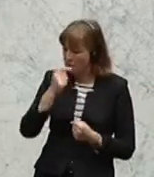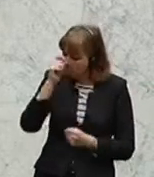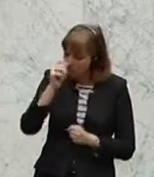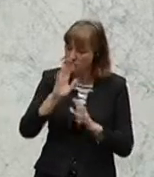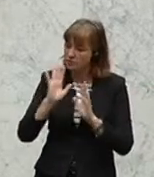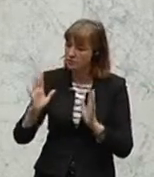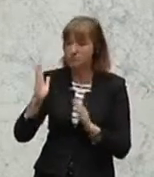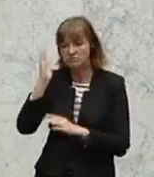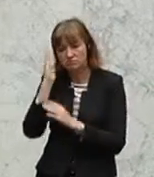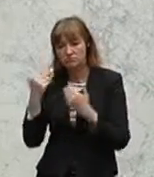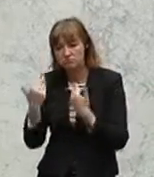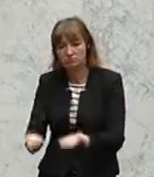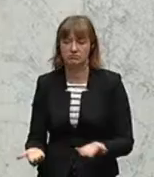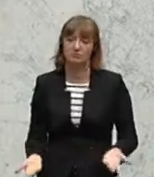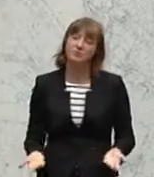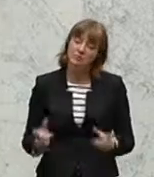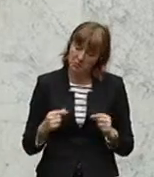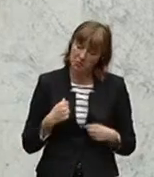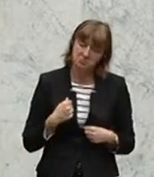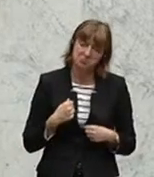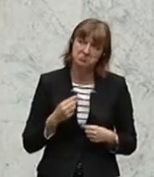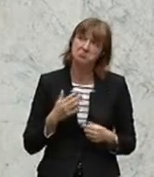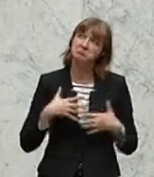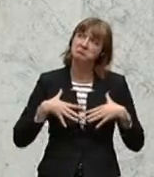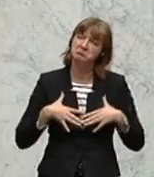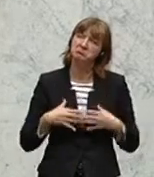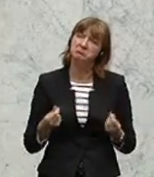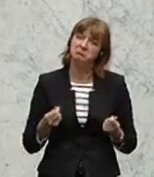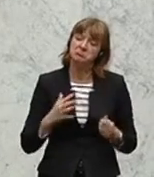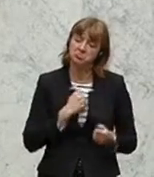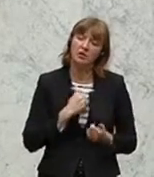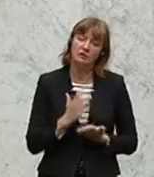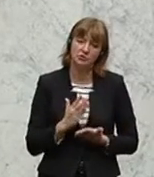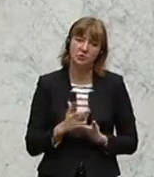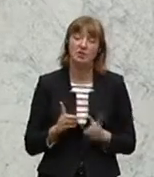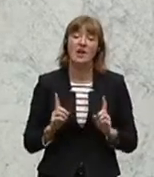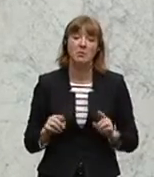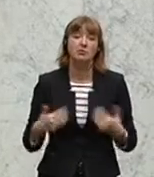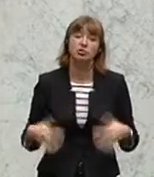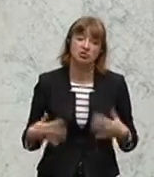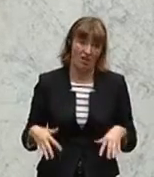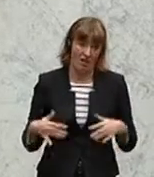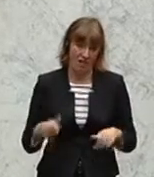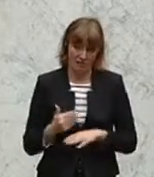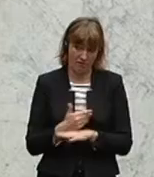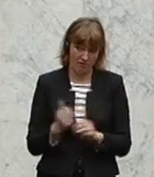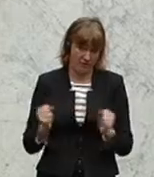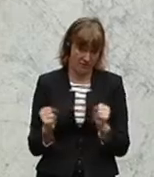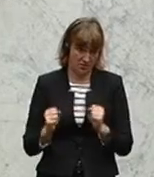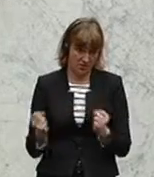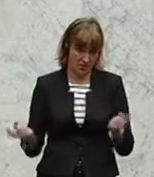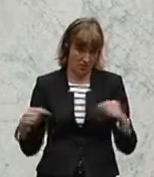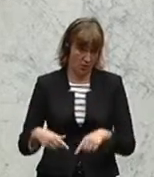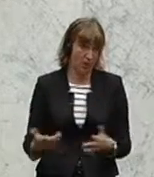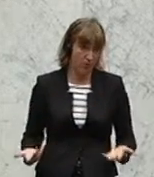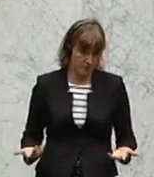zu bringen. Und ich bin mir sicher, dass wir das schaffen werden. Aber wir müssen schnell handeln, bevor der Winter kommt. Es